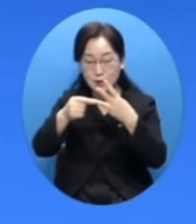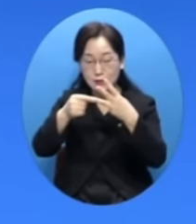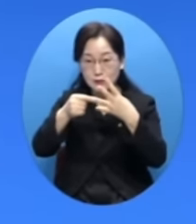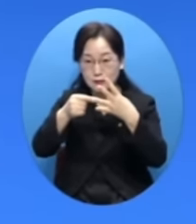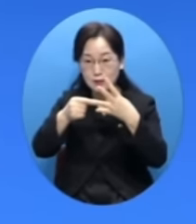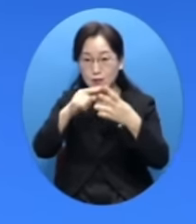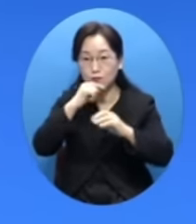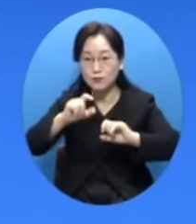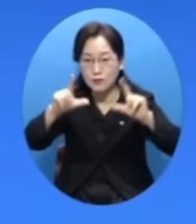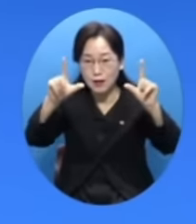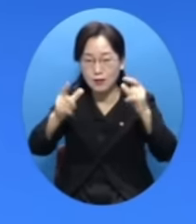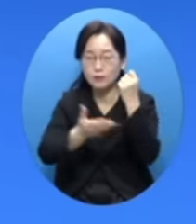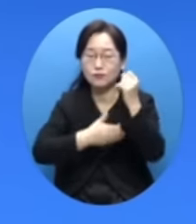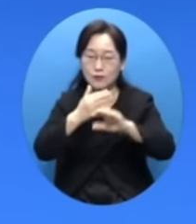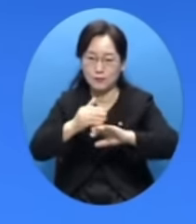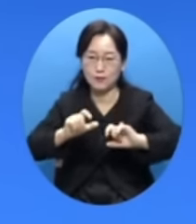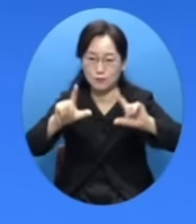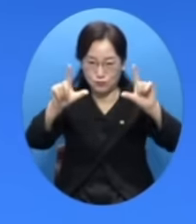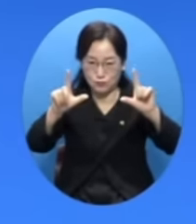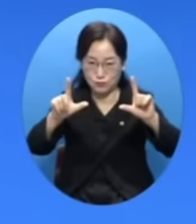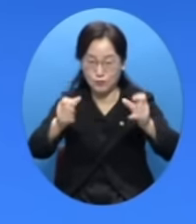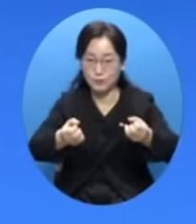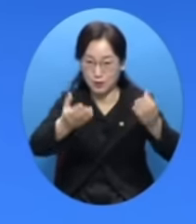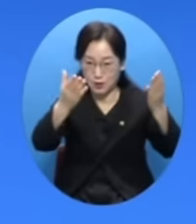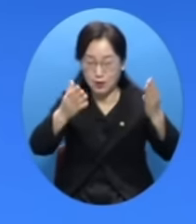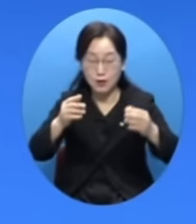이것은 미국에서